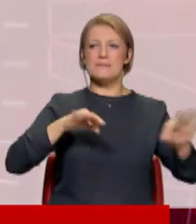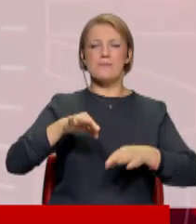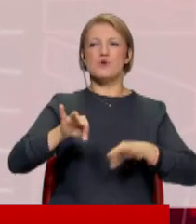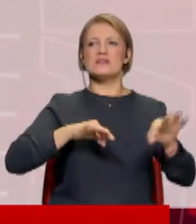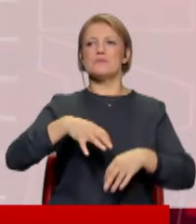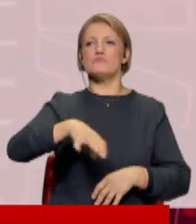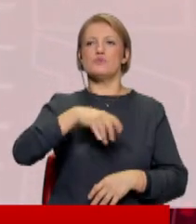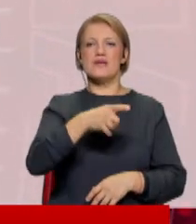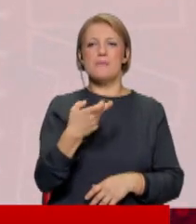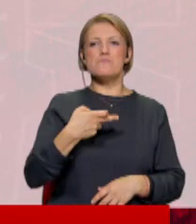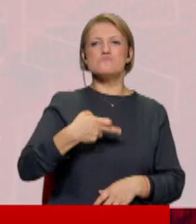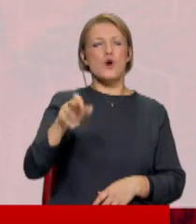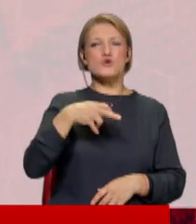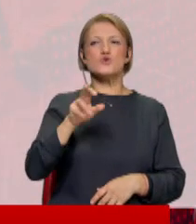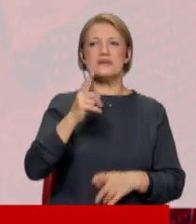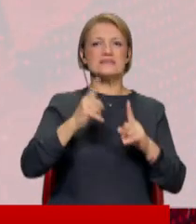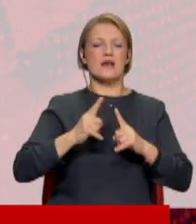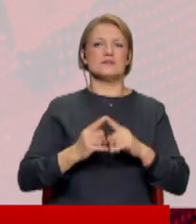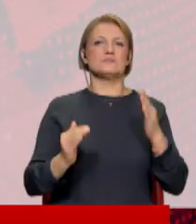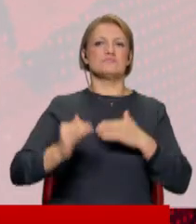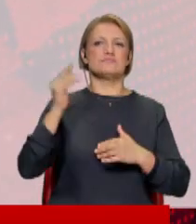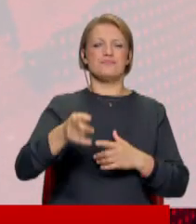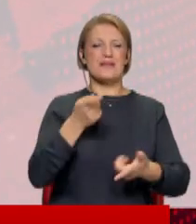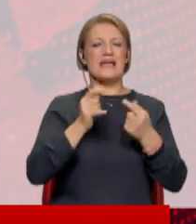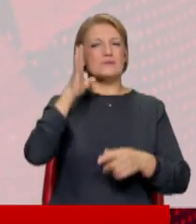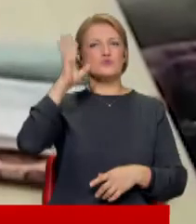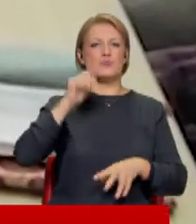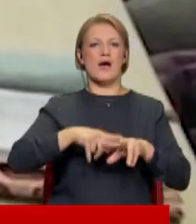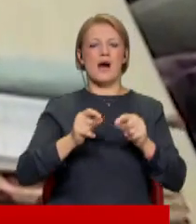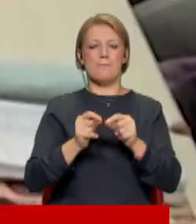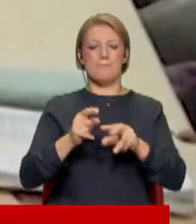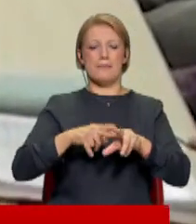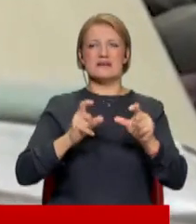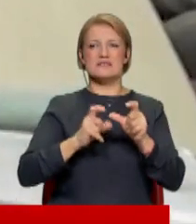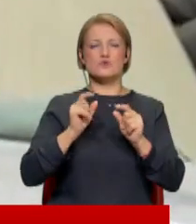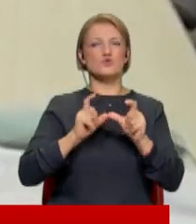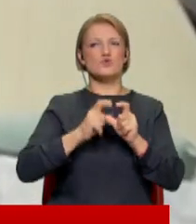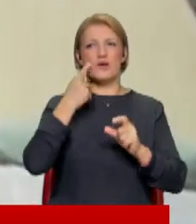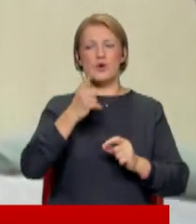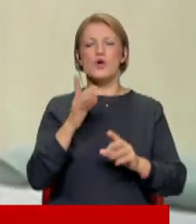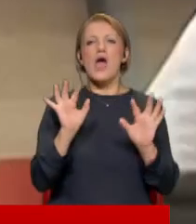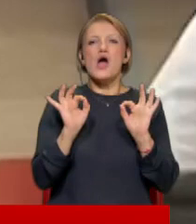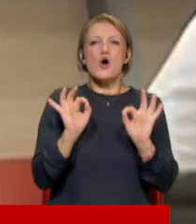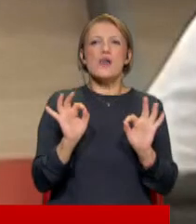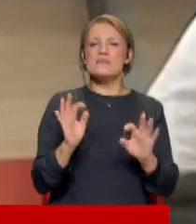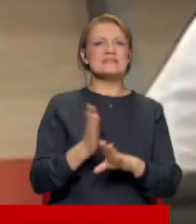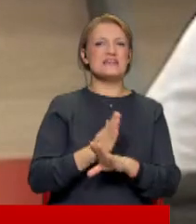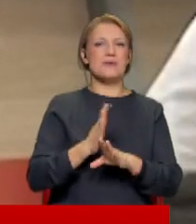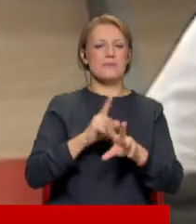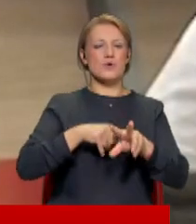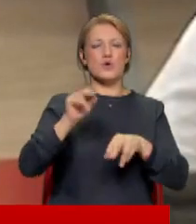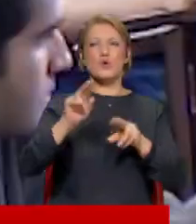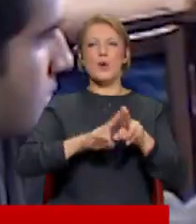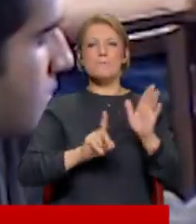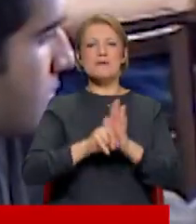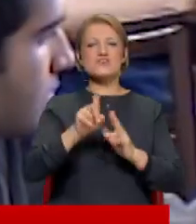Mühendislik bölümlerinde boş kontenjanların sayısı arttı eğitim uzmanı Abbas güçlü’ye göre durumun en önemli nedeni YÖK tarafından getirilen